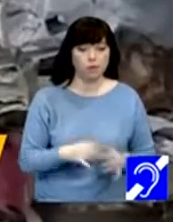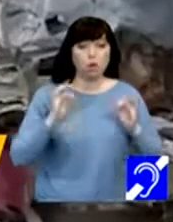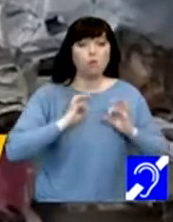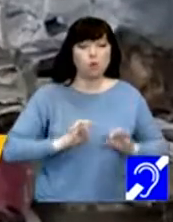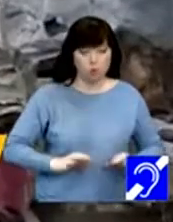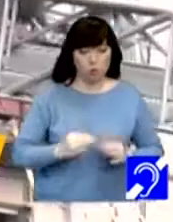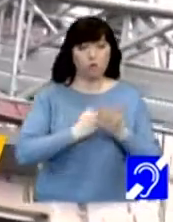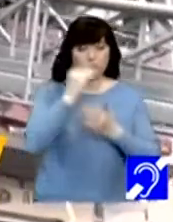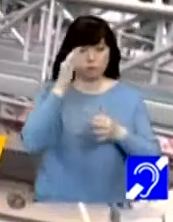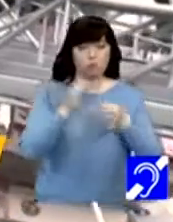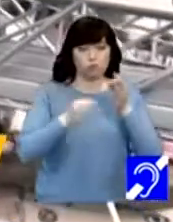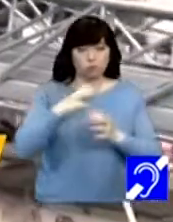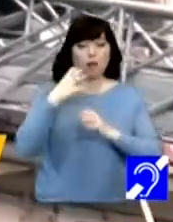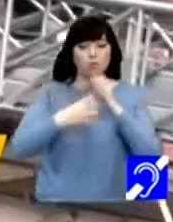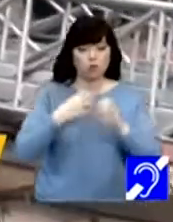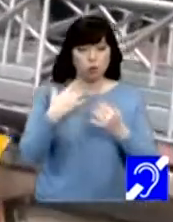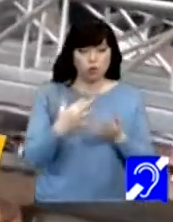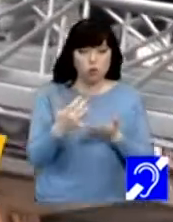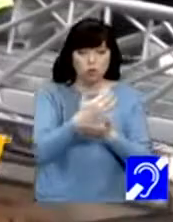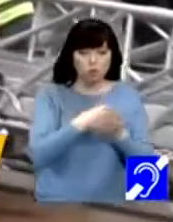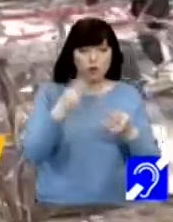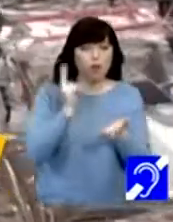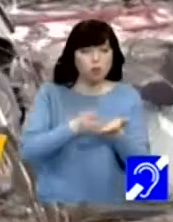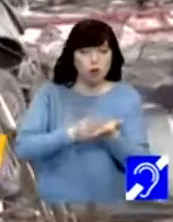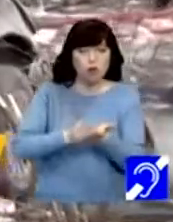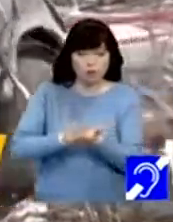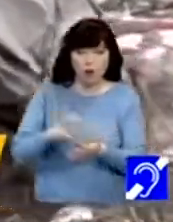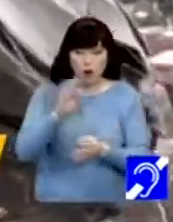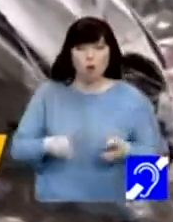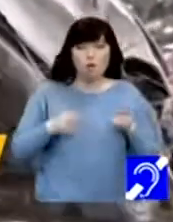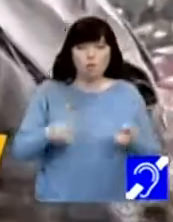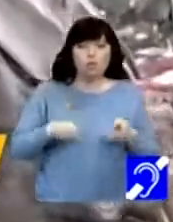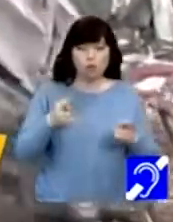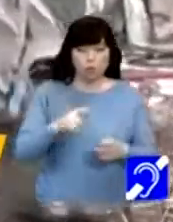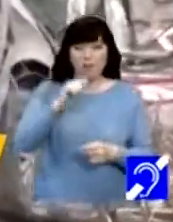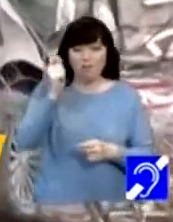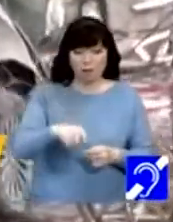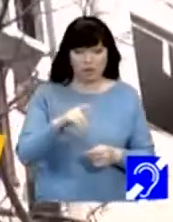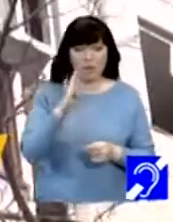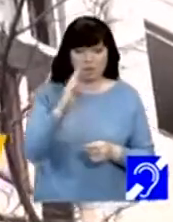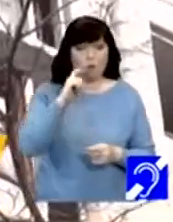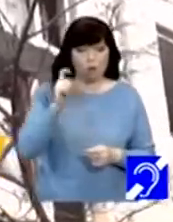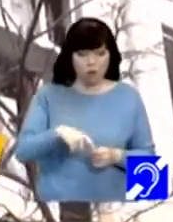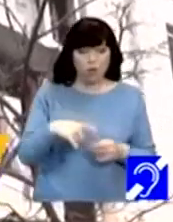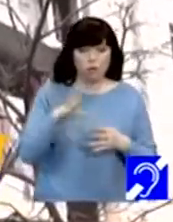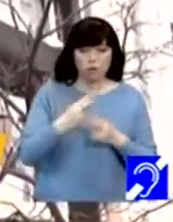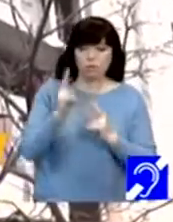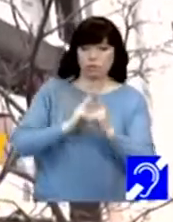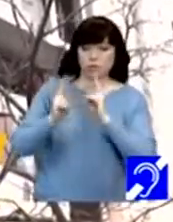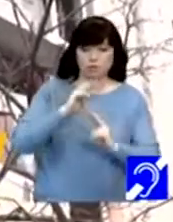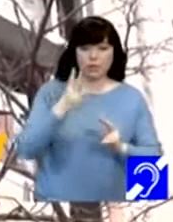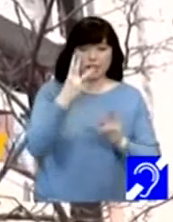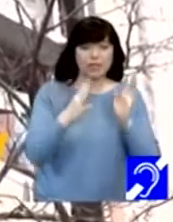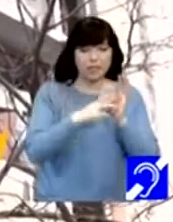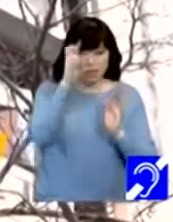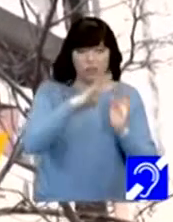Procurorii Curții Penale Internaționale strâng deja probe în dosarul crimelor de război comise în Ucraina, deschis în urma sesizărilor făcute de 39